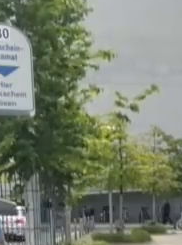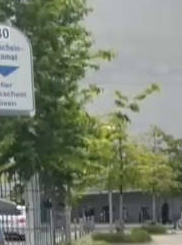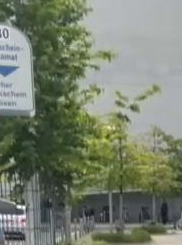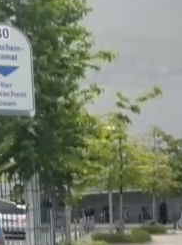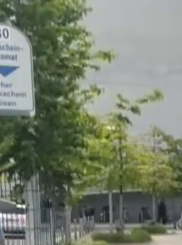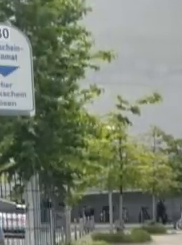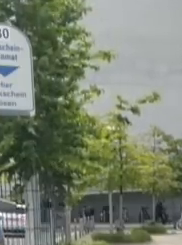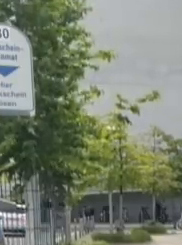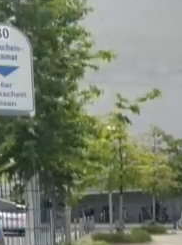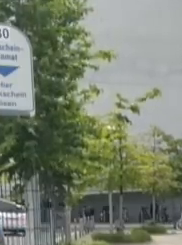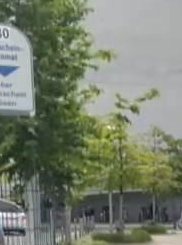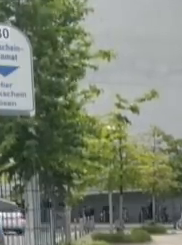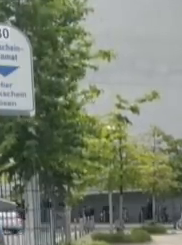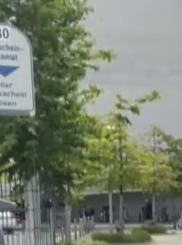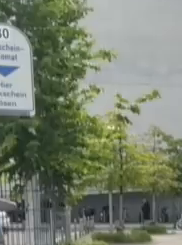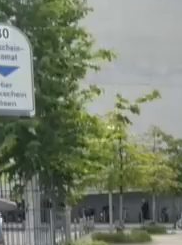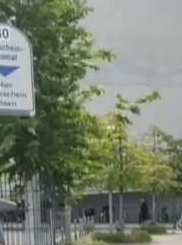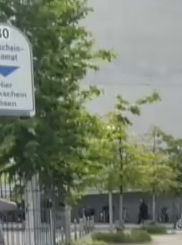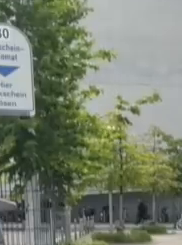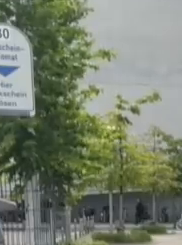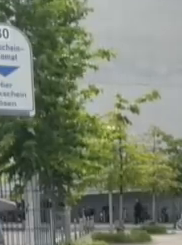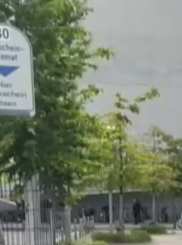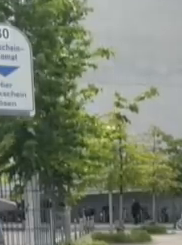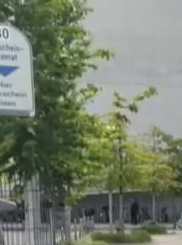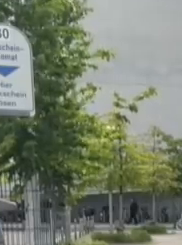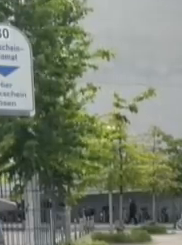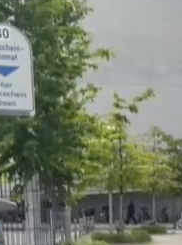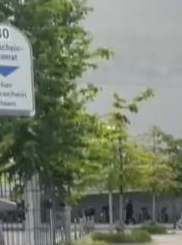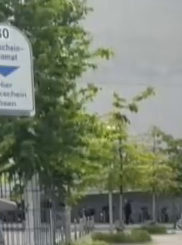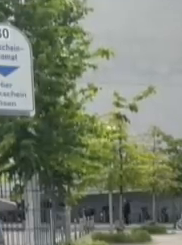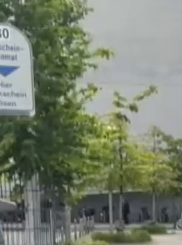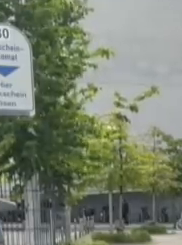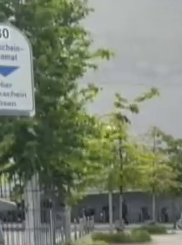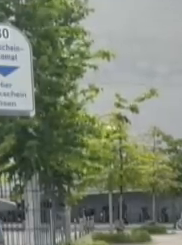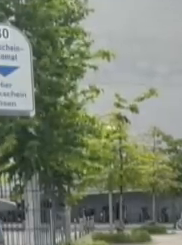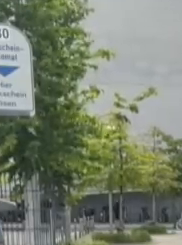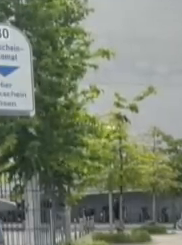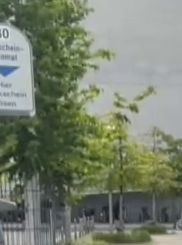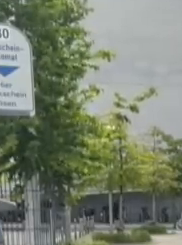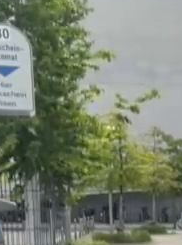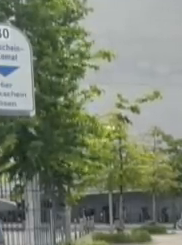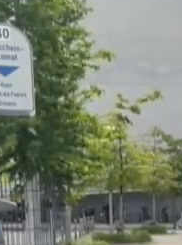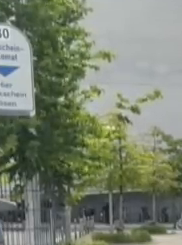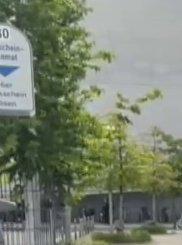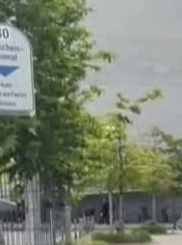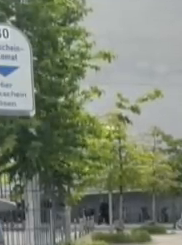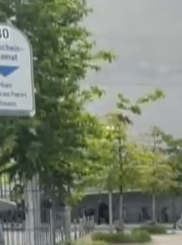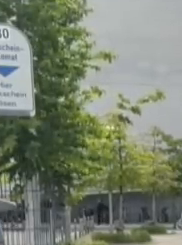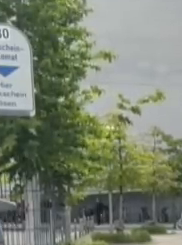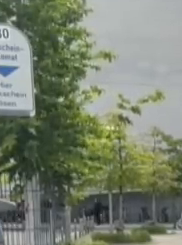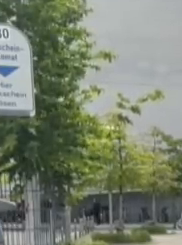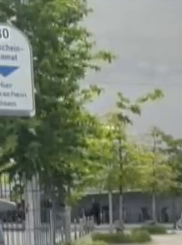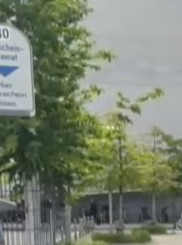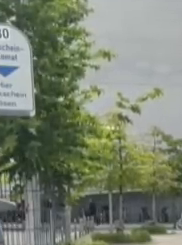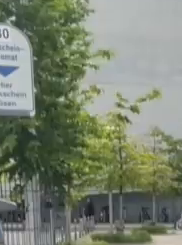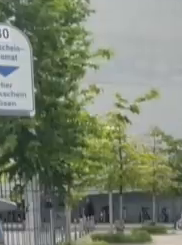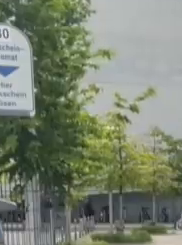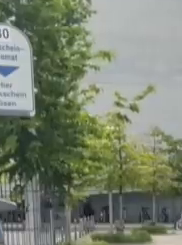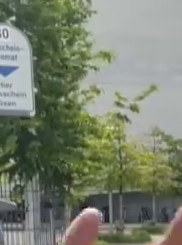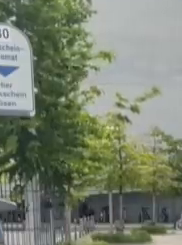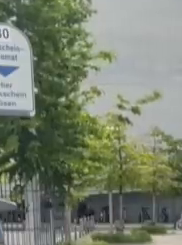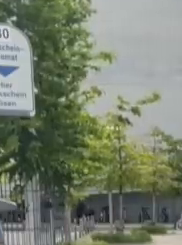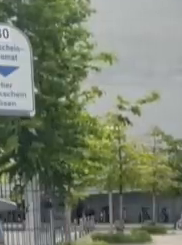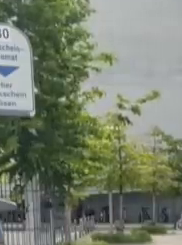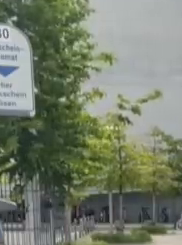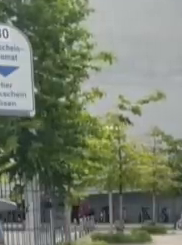Polizist weiter, bei einem Russen ist es auch ganz einfach. Da sage ich, es ist strengstens verboten, hier runter zu springen. Dann sagt der Russe, was, du willst mir was verbieten?